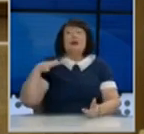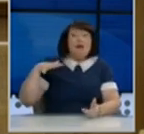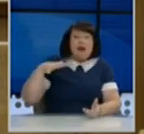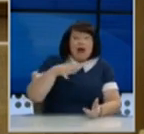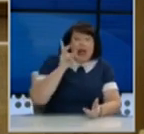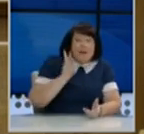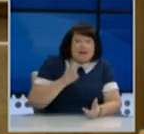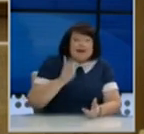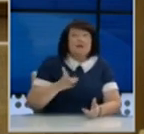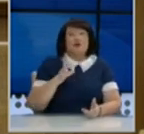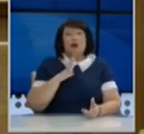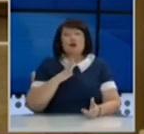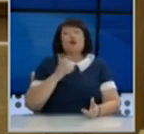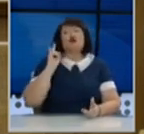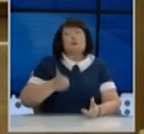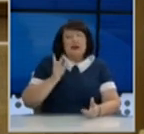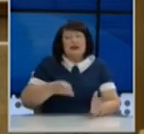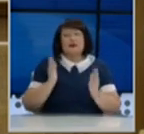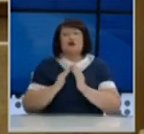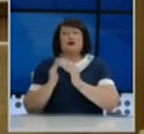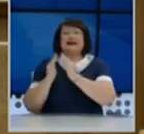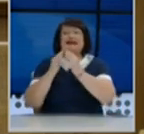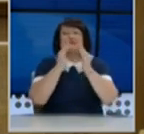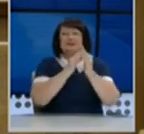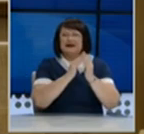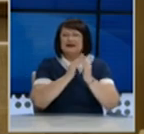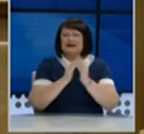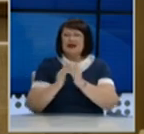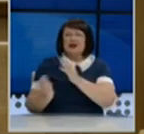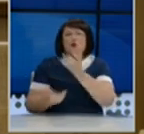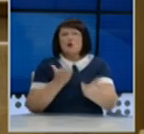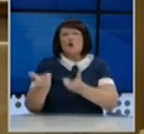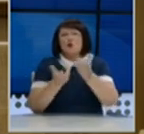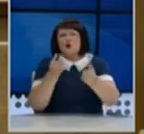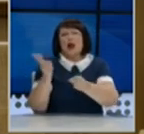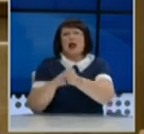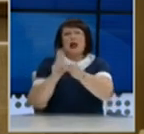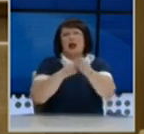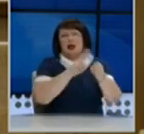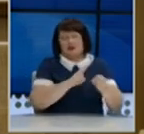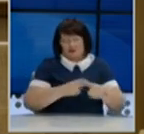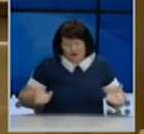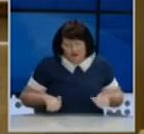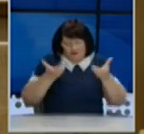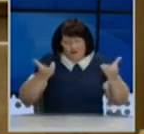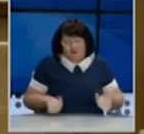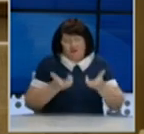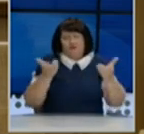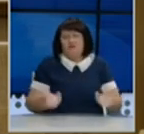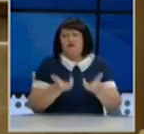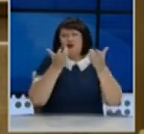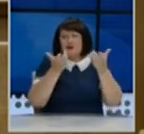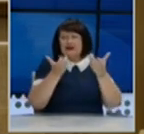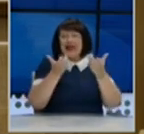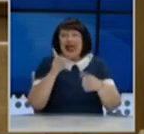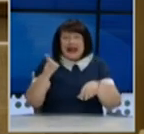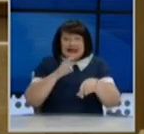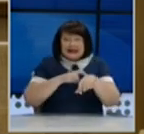ανθρώπινες ζωές και κατασπαράσοντας ανθρώπινες ζωές. Την ώρα που έμπαινε η φωτιά στο Νέο Βουτζά,